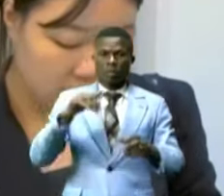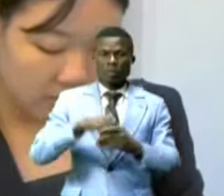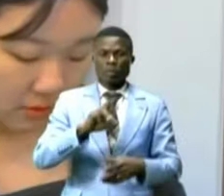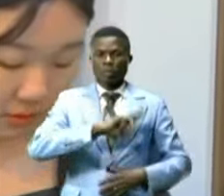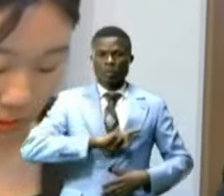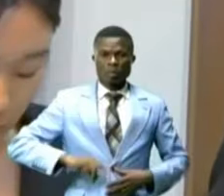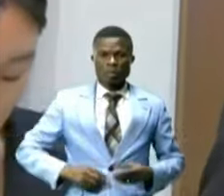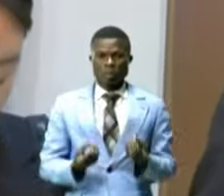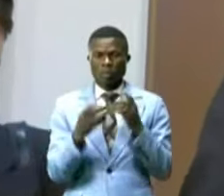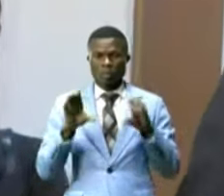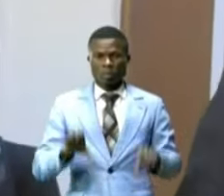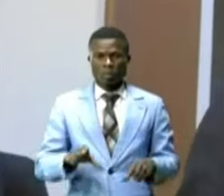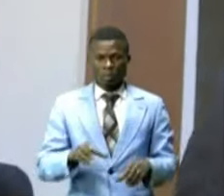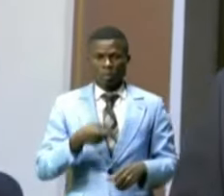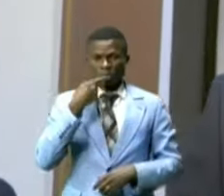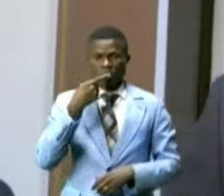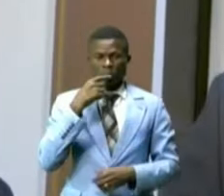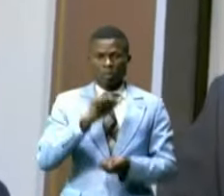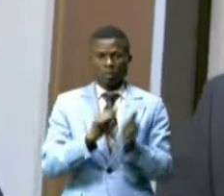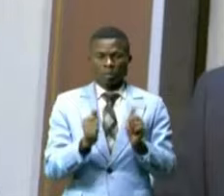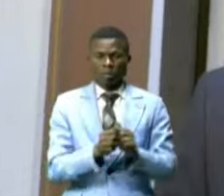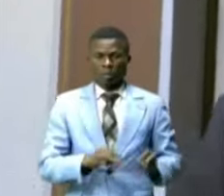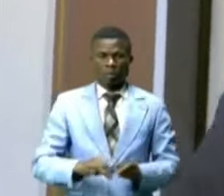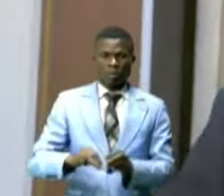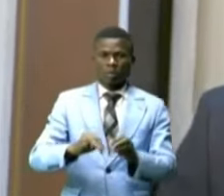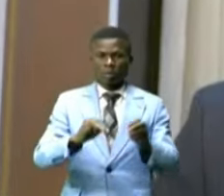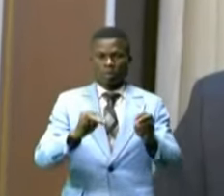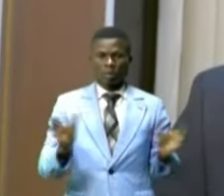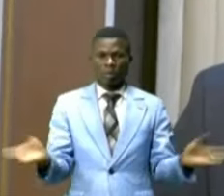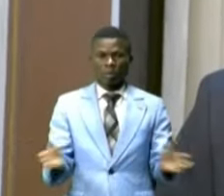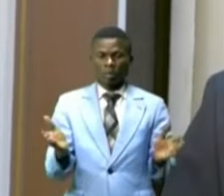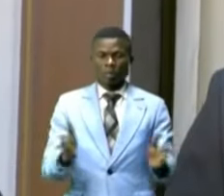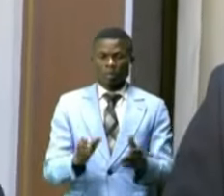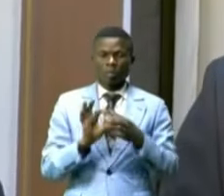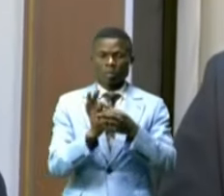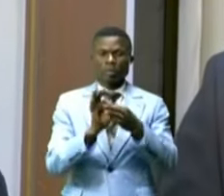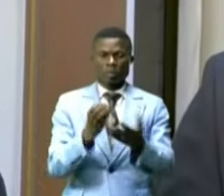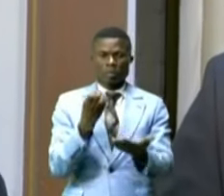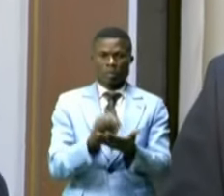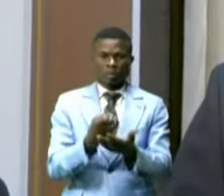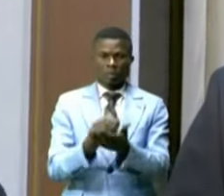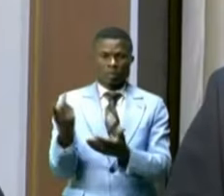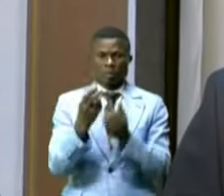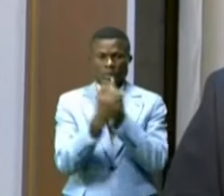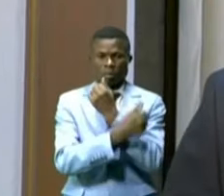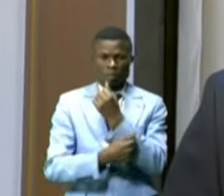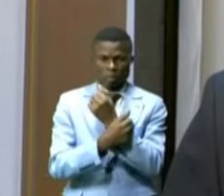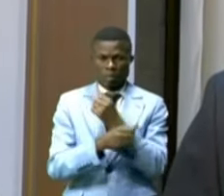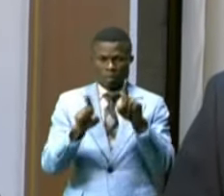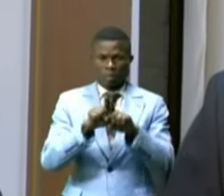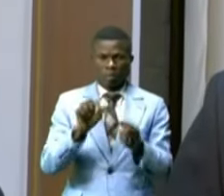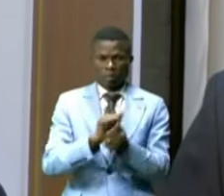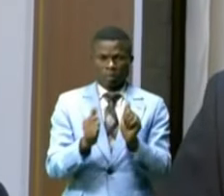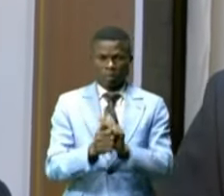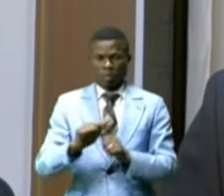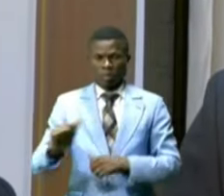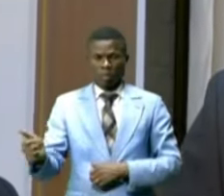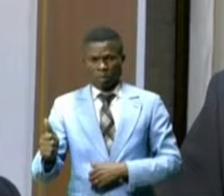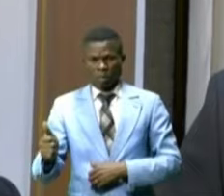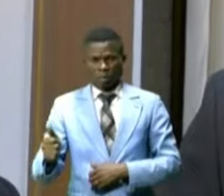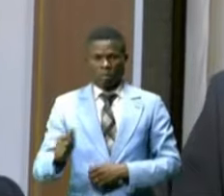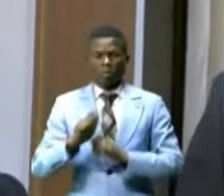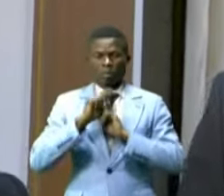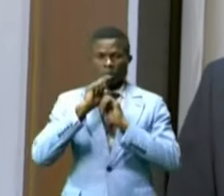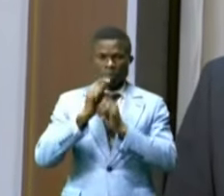Congo. Nous avons discuté sur les moyens de renforcement de la coopération économique bilatérale et surtout dans le domaine du pont.